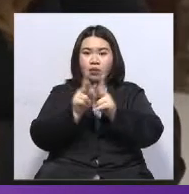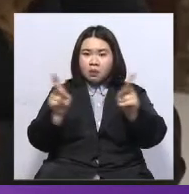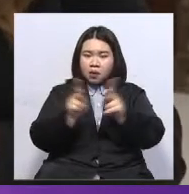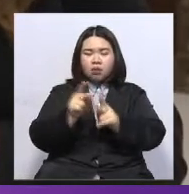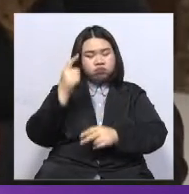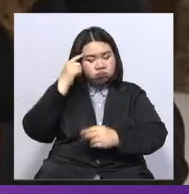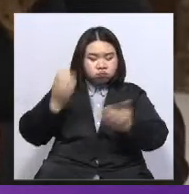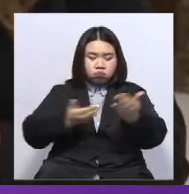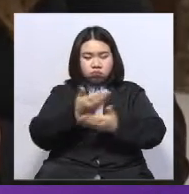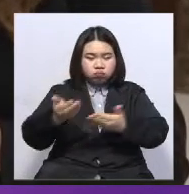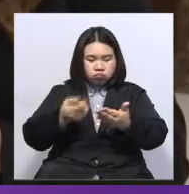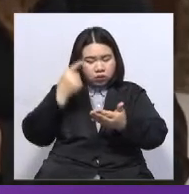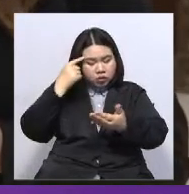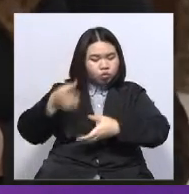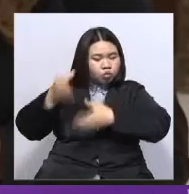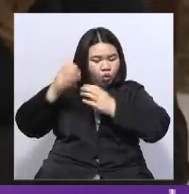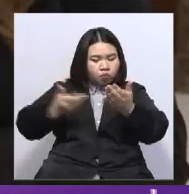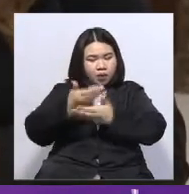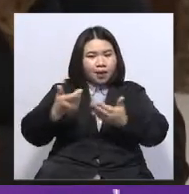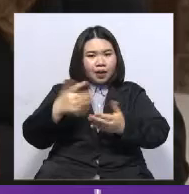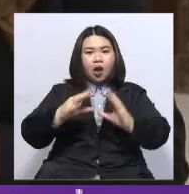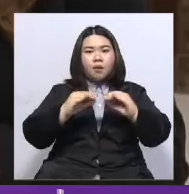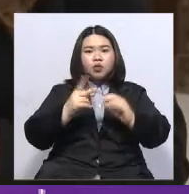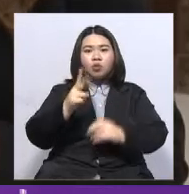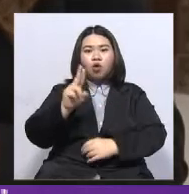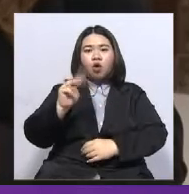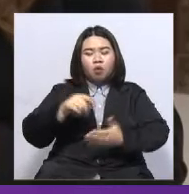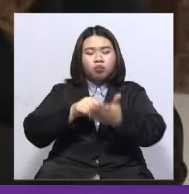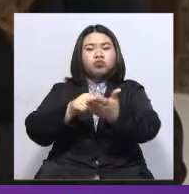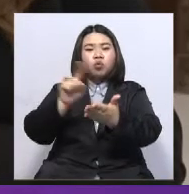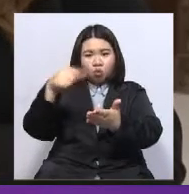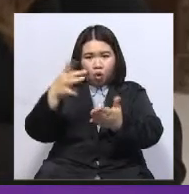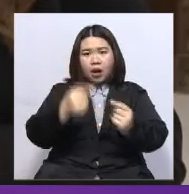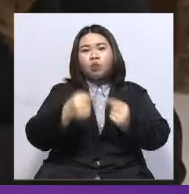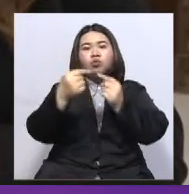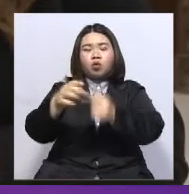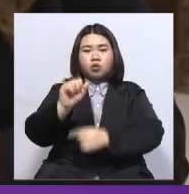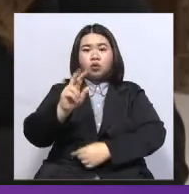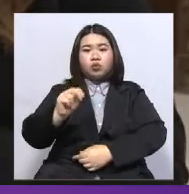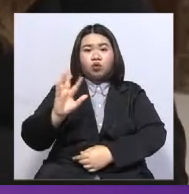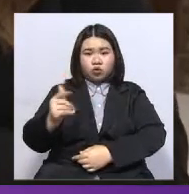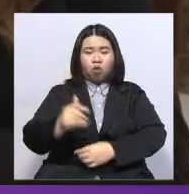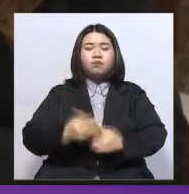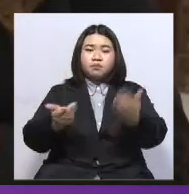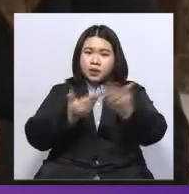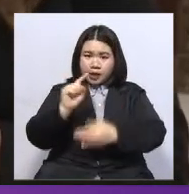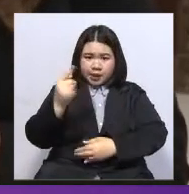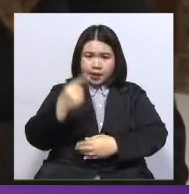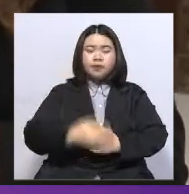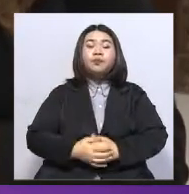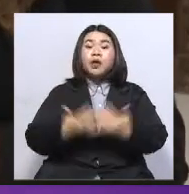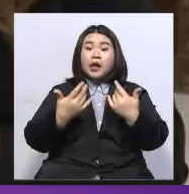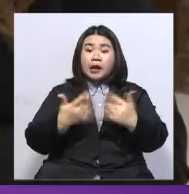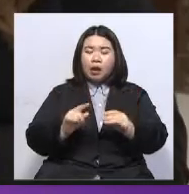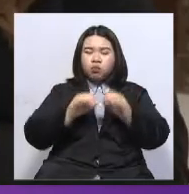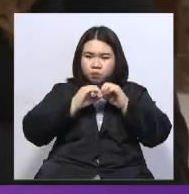การทบทวนและนำส่งให้ที่ประชุมคณะรัฐมนตรีพิจารณาก่อนที่จะส่งต่อไปยังสภานิติบัญญัติแห่งชาติพิจารณาหลังจากนั้น